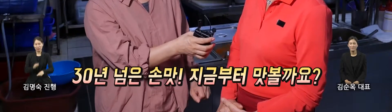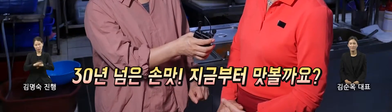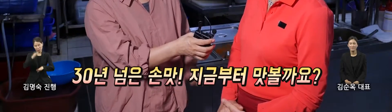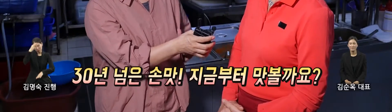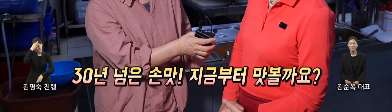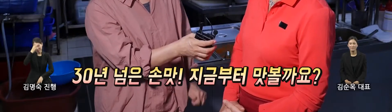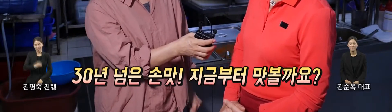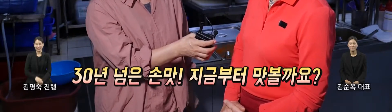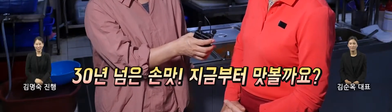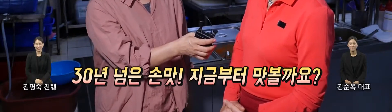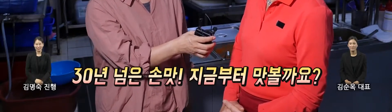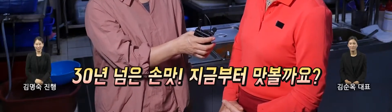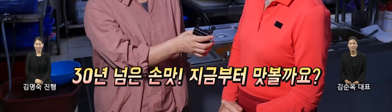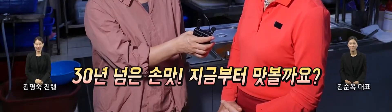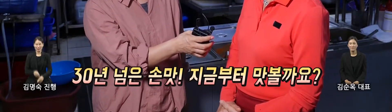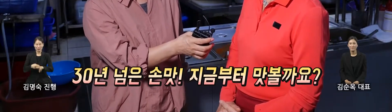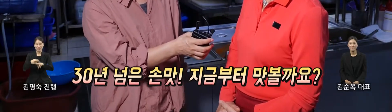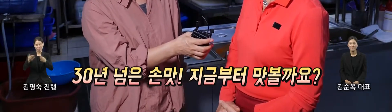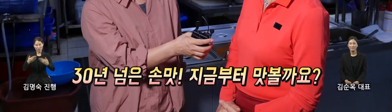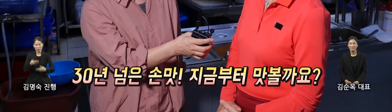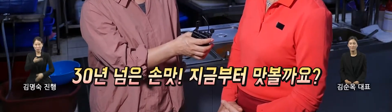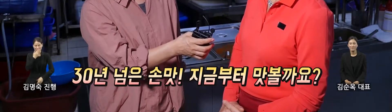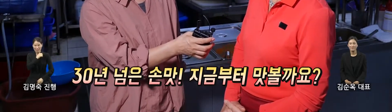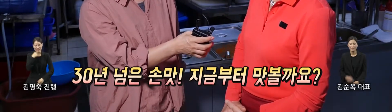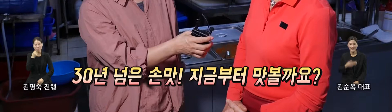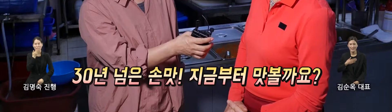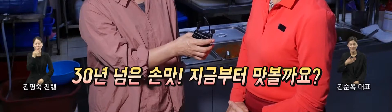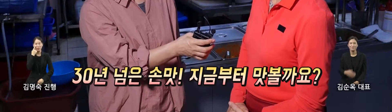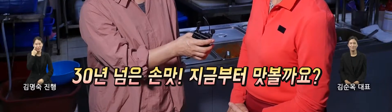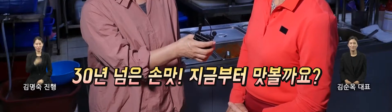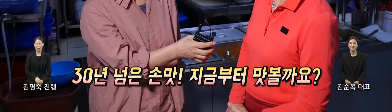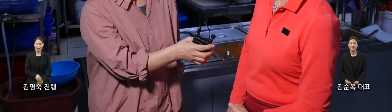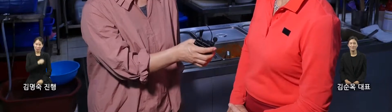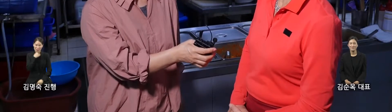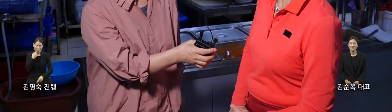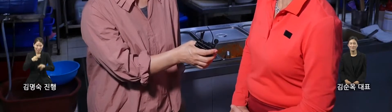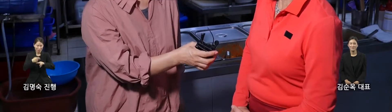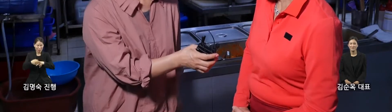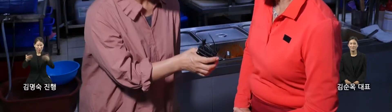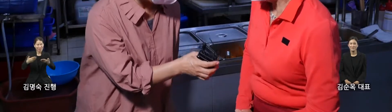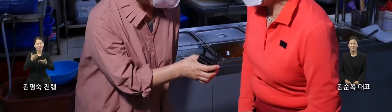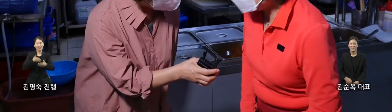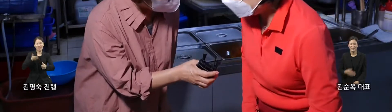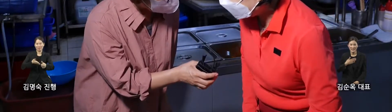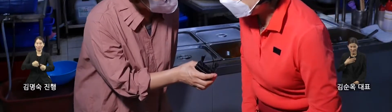손맛을 네. 제가 제대로 한번 보도록 하겠습니다. 네. 예, 맛있게 잘 부탁드립니다. 네, 네.